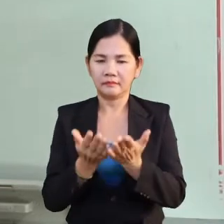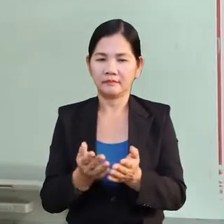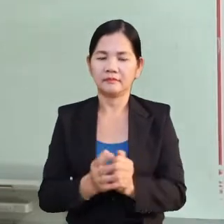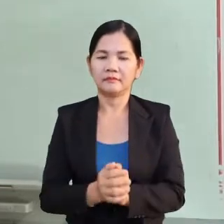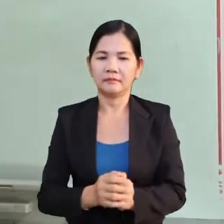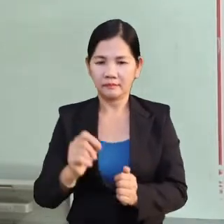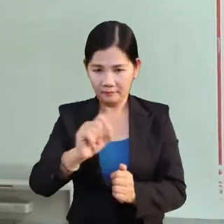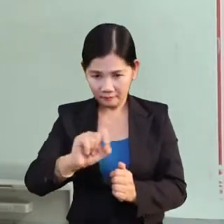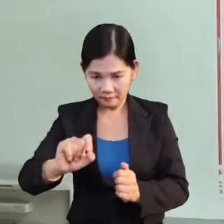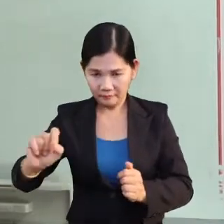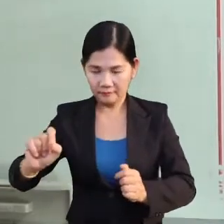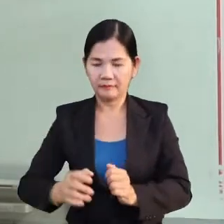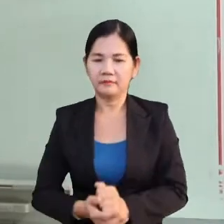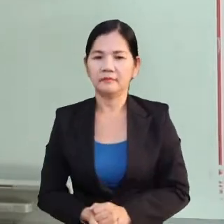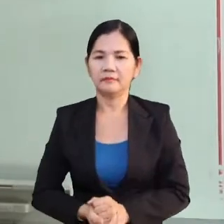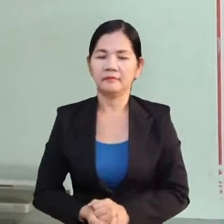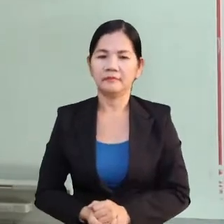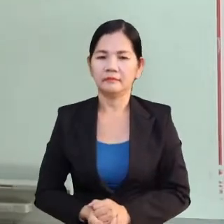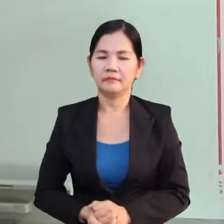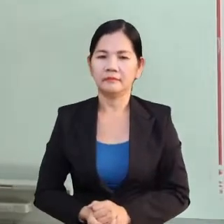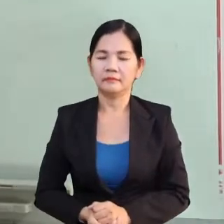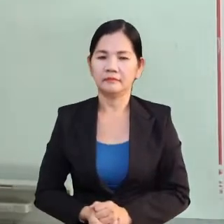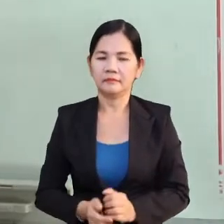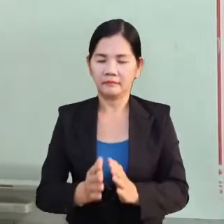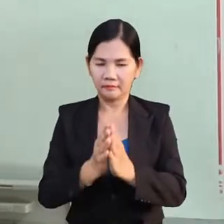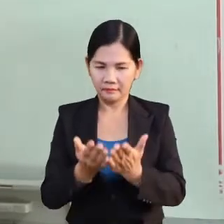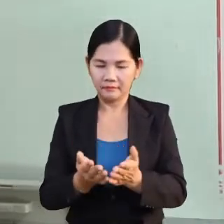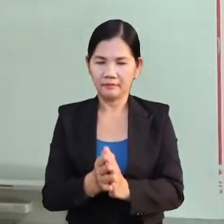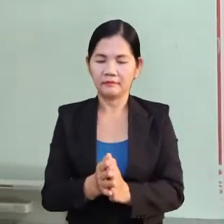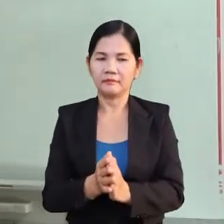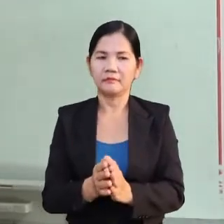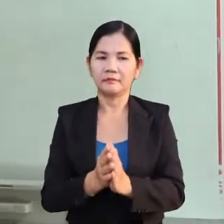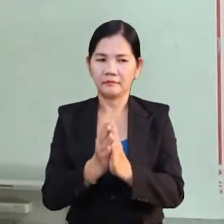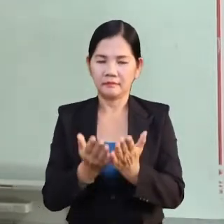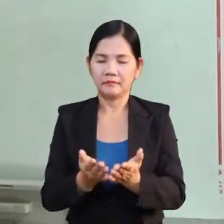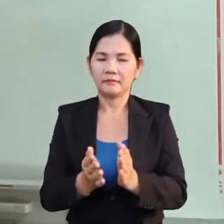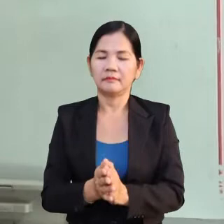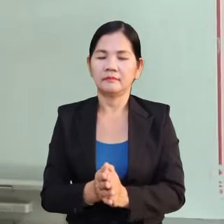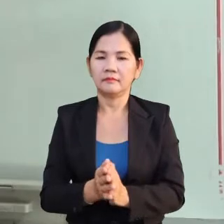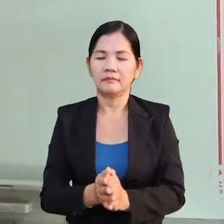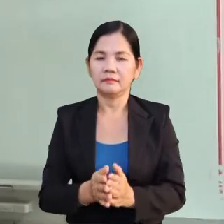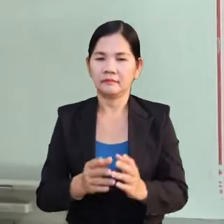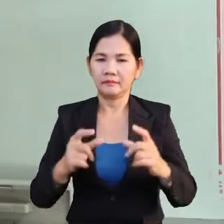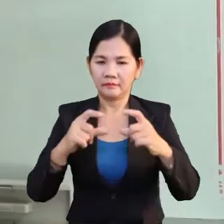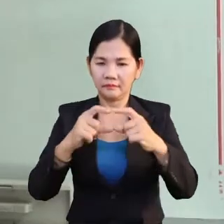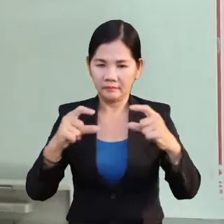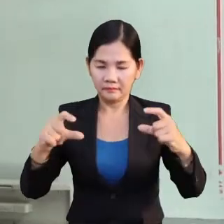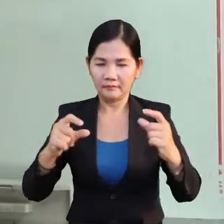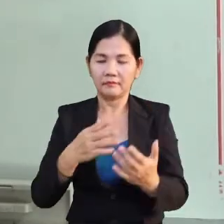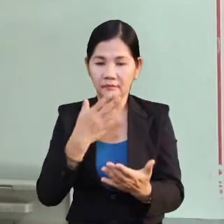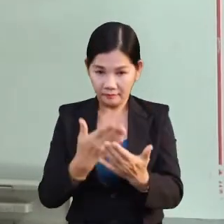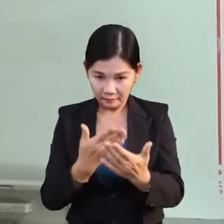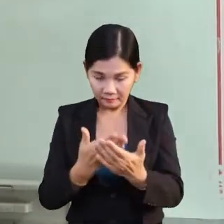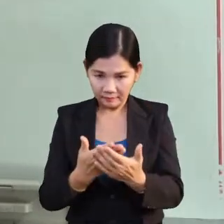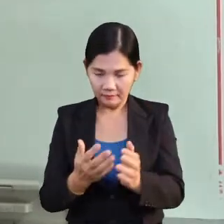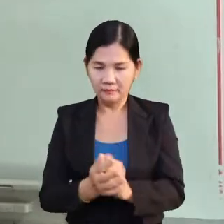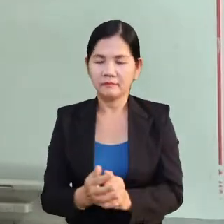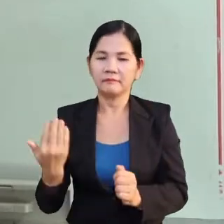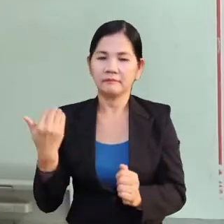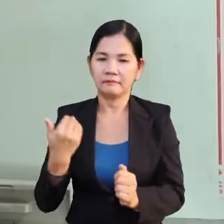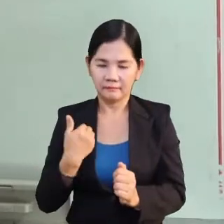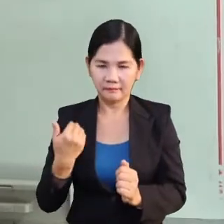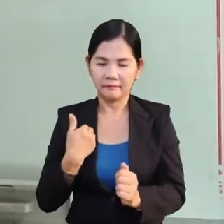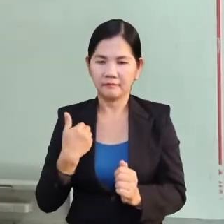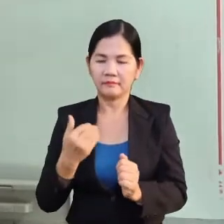សេរយ៉ាងសៀវភៅសរសេររបស់កូនក៏មានកម្របមានផ្លាកឈ្មោះដោយអ្នកគ្រូបង្ហាញឯកូនចា